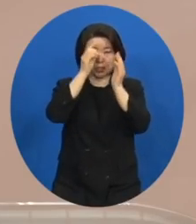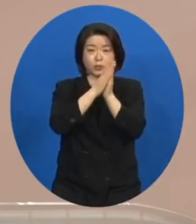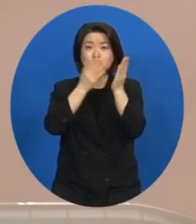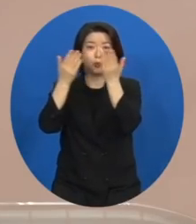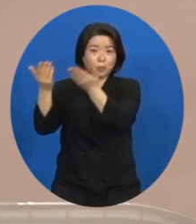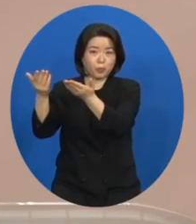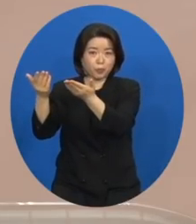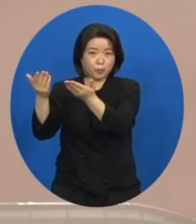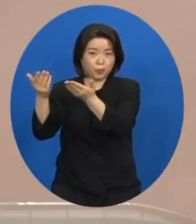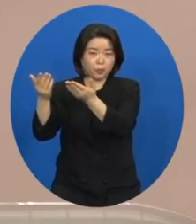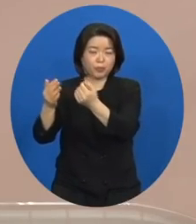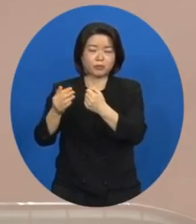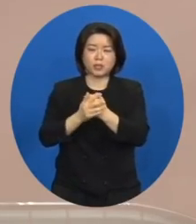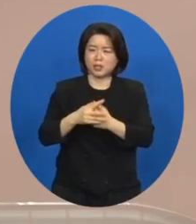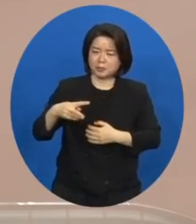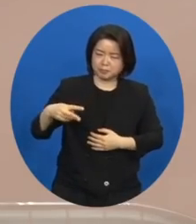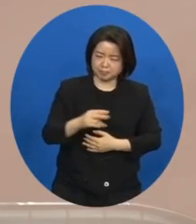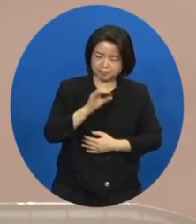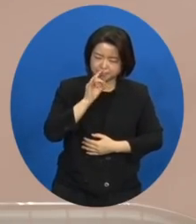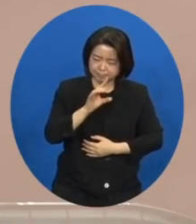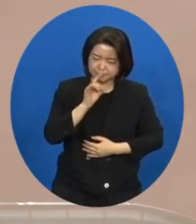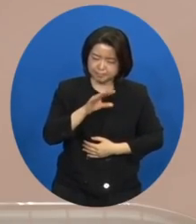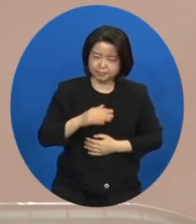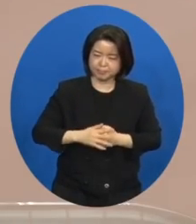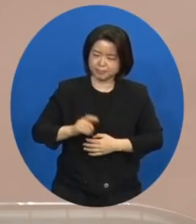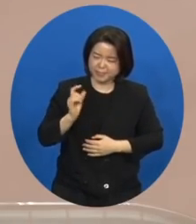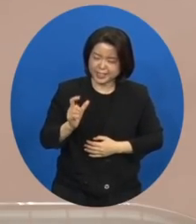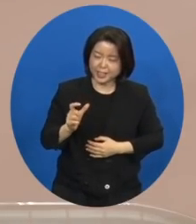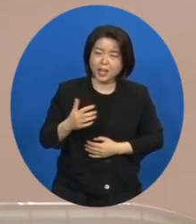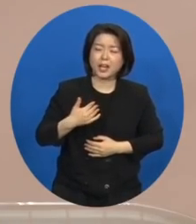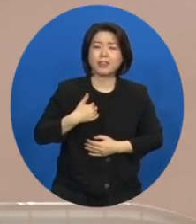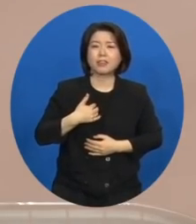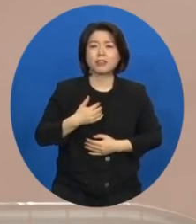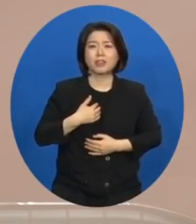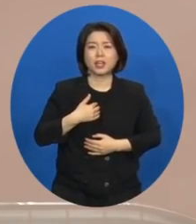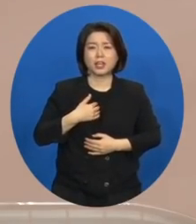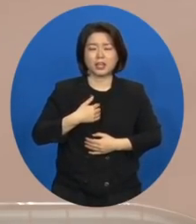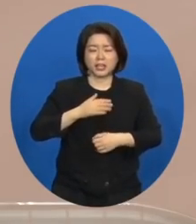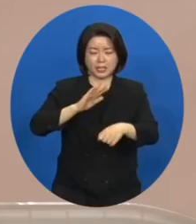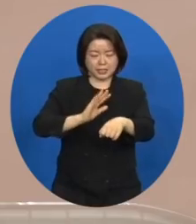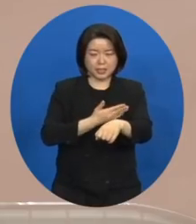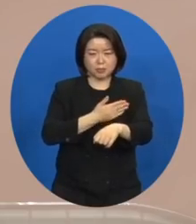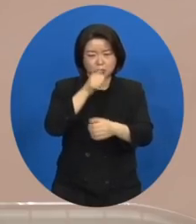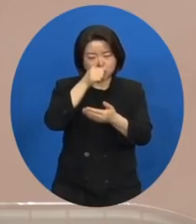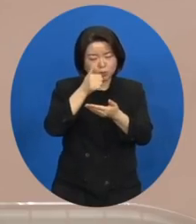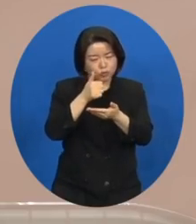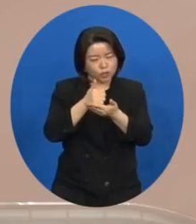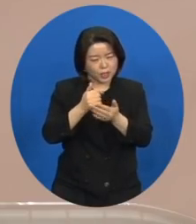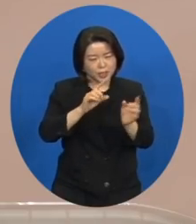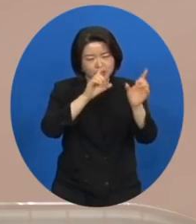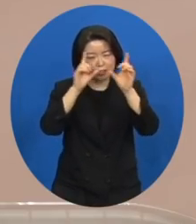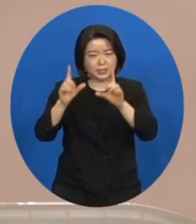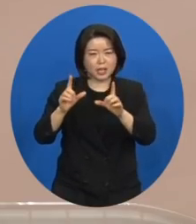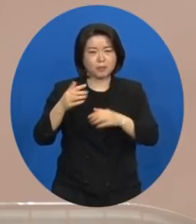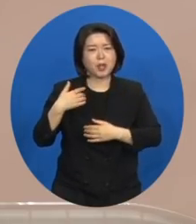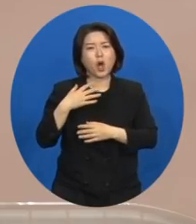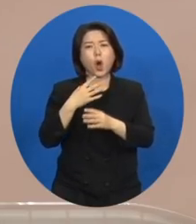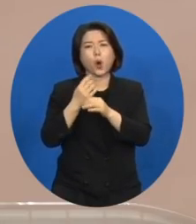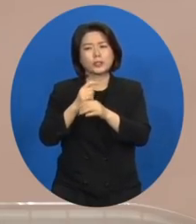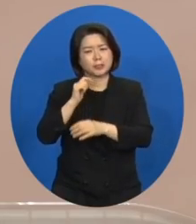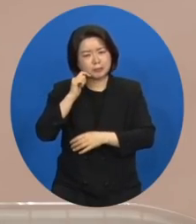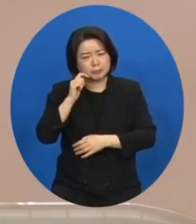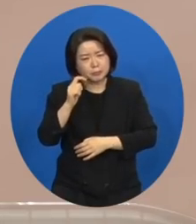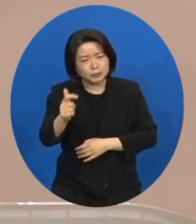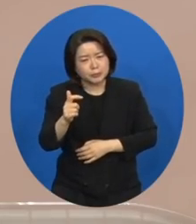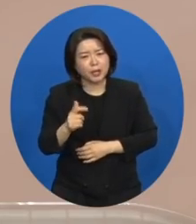그럼 것이 보다 끈을 성은 자신의 죄된 삶에 대해서 내가 언제까지 이렇게 살 까 그런 생각이 드는데